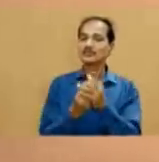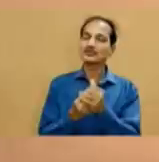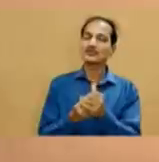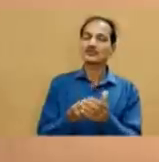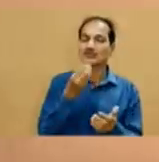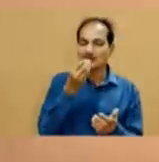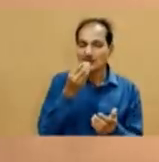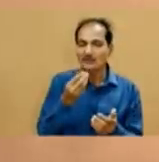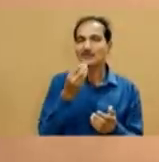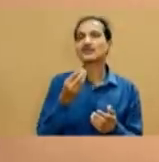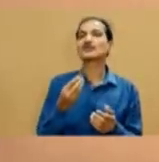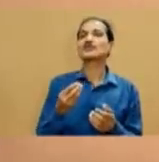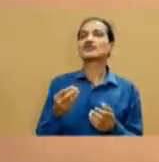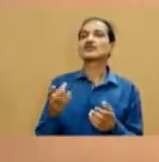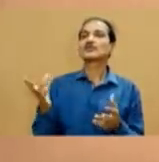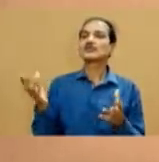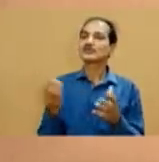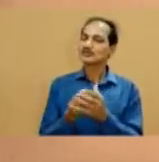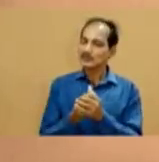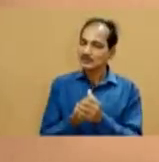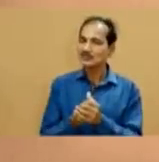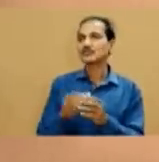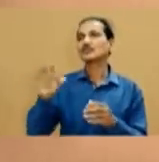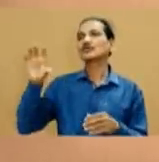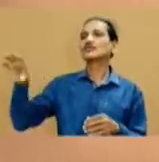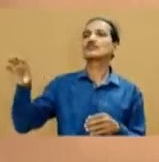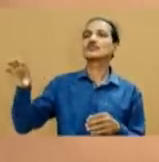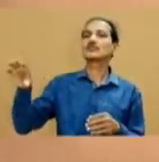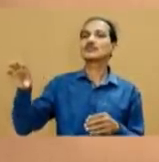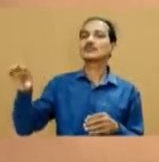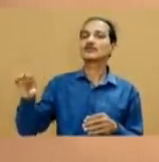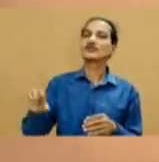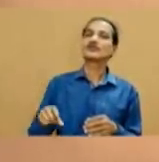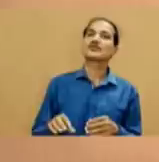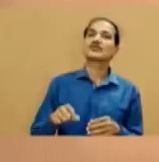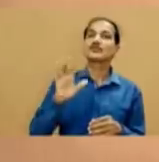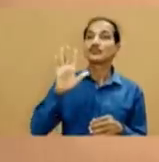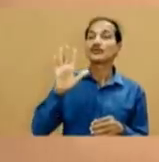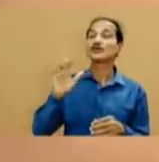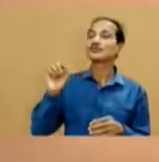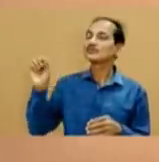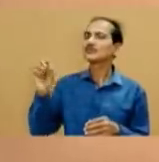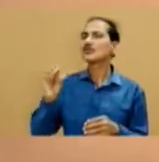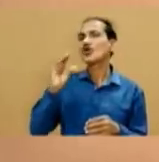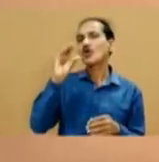ସାଙ୍ଗ ହୋଇକି ରହନ୍ତୁ, ପରିବାର ଏକାଠି ଖିଆପିଆ କରନ୍ତୁ। ପଞ୍ଚମ ଜିନିଷ ହେଲା, ଅଳ୍ପ